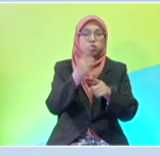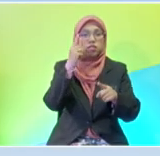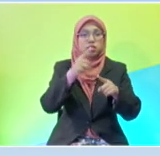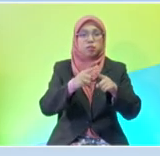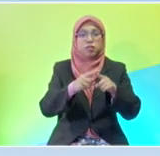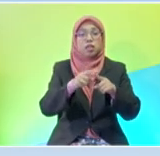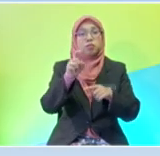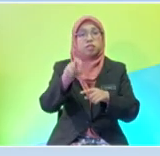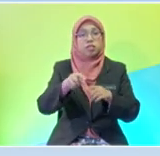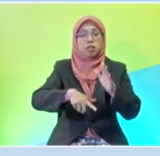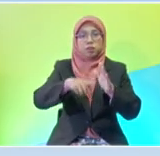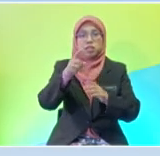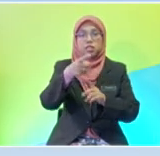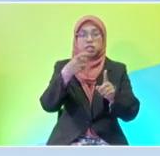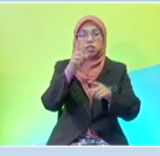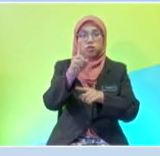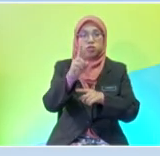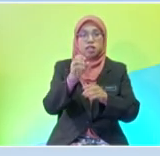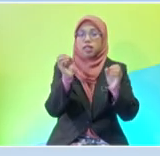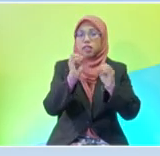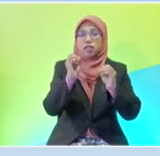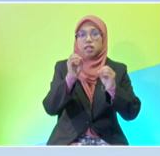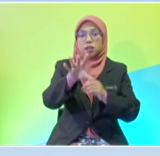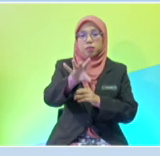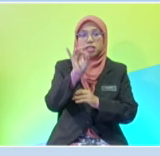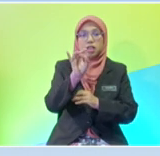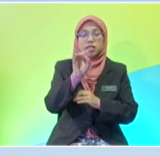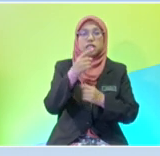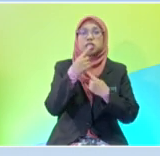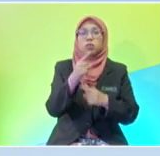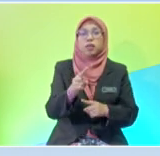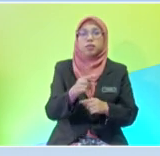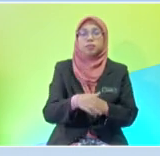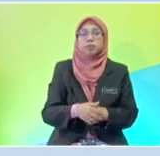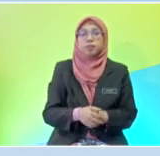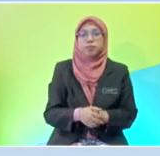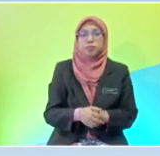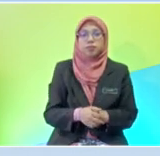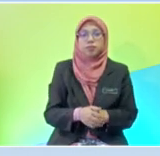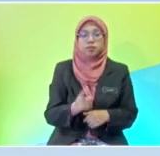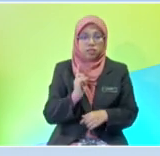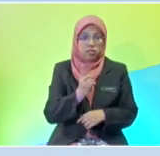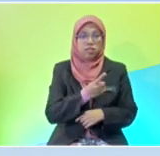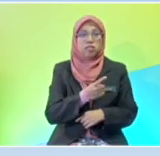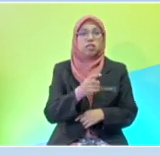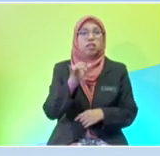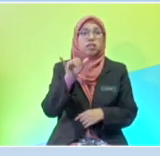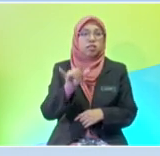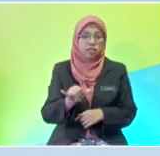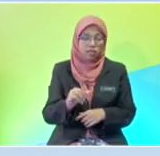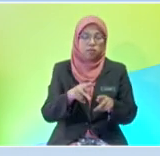dari satu lah dan tidak ada pilihan jawaban iman dan pilihan jawaban kita yang perlu sediakan sendiri